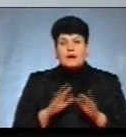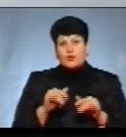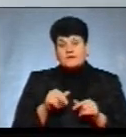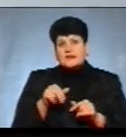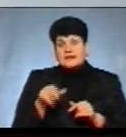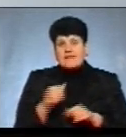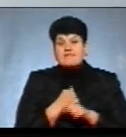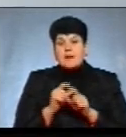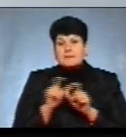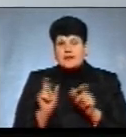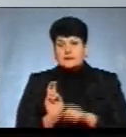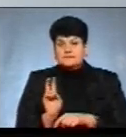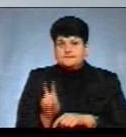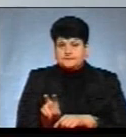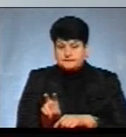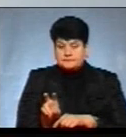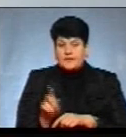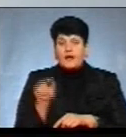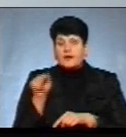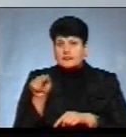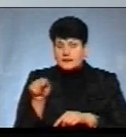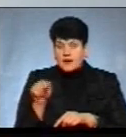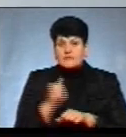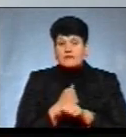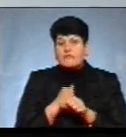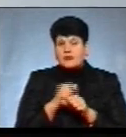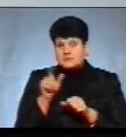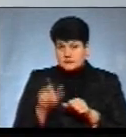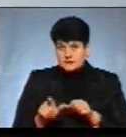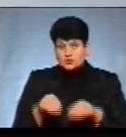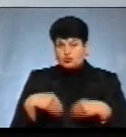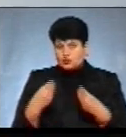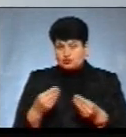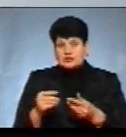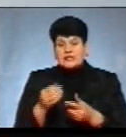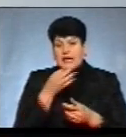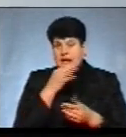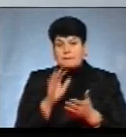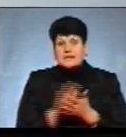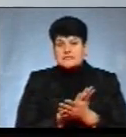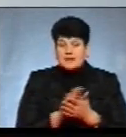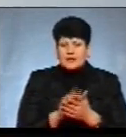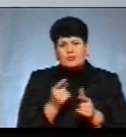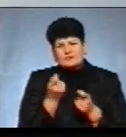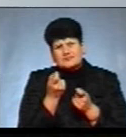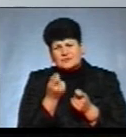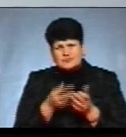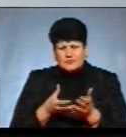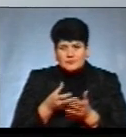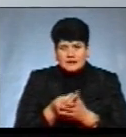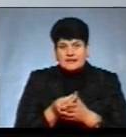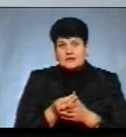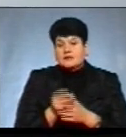пацієнт йде в аптечний заклад, де фармацевтичний працівник відпускає йому ліки безоплатно чи за